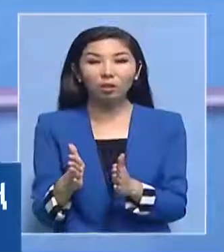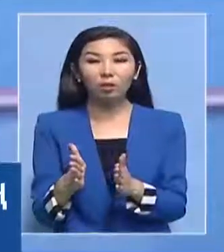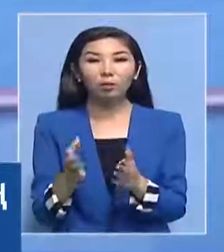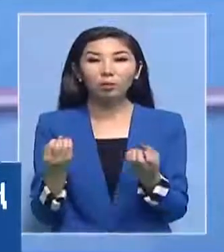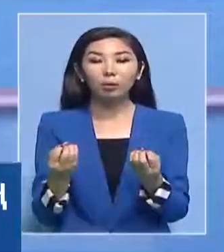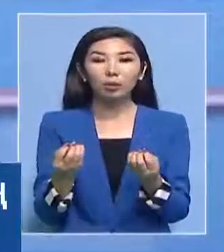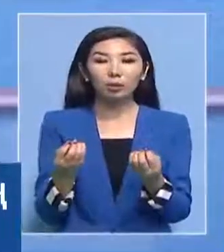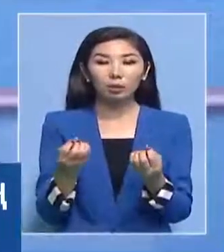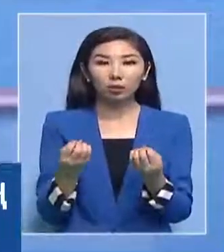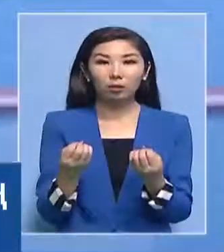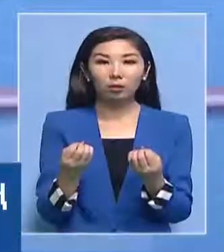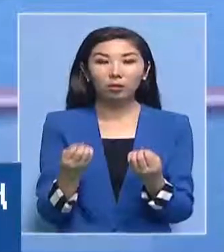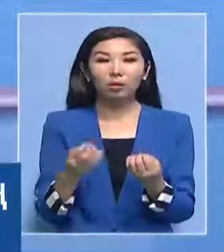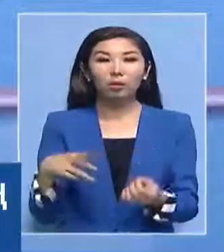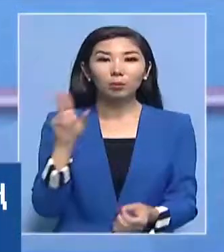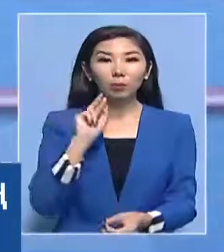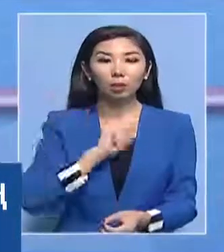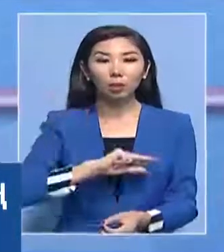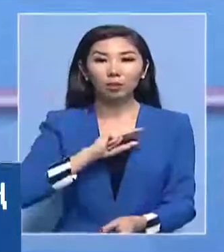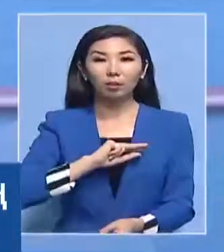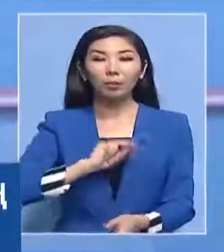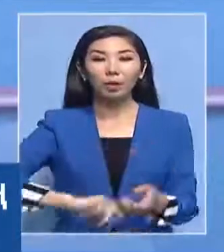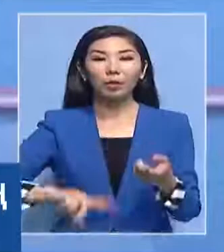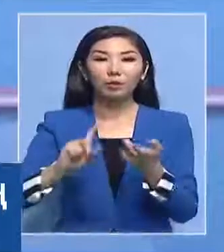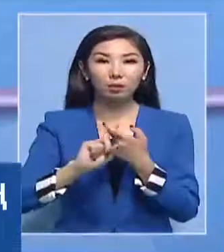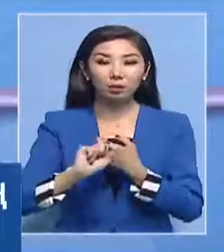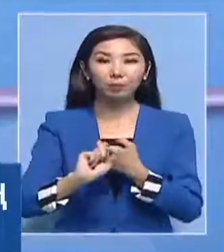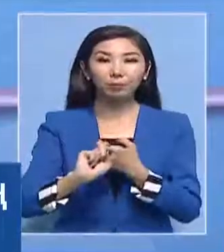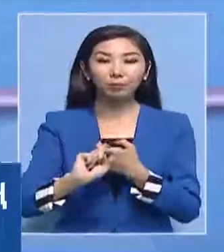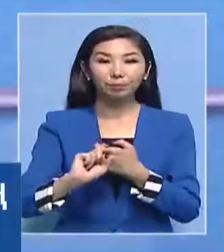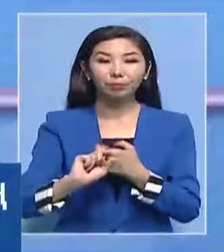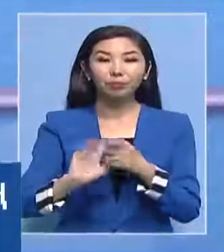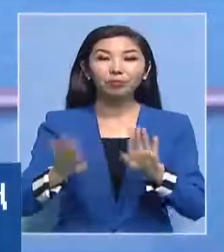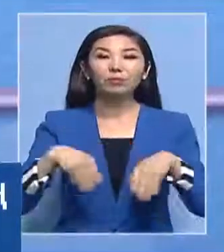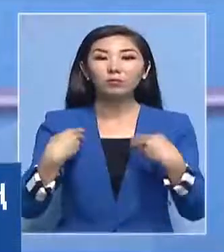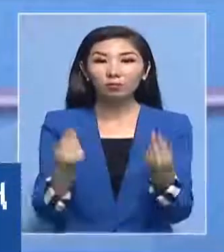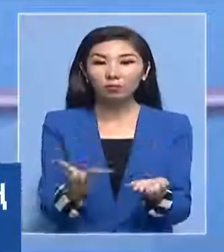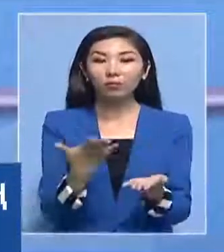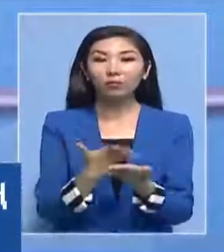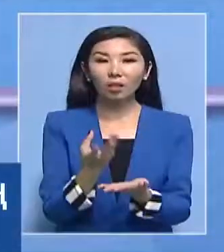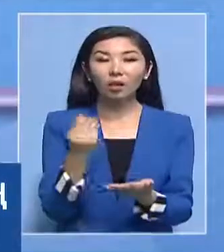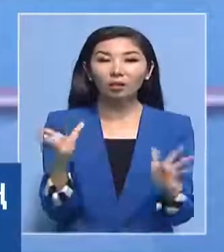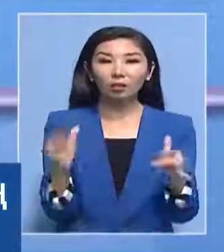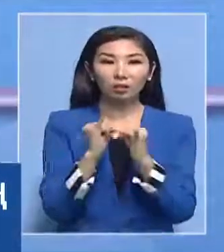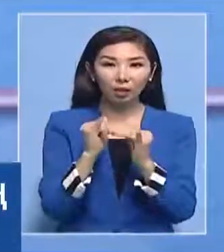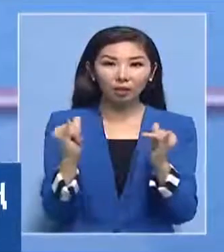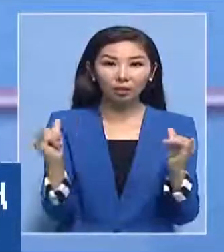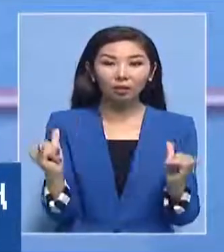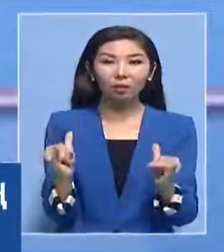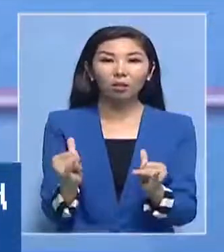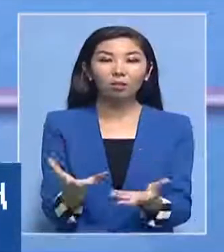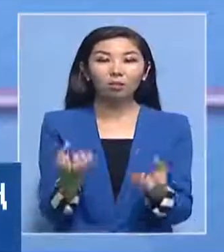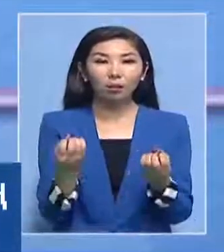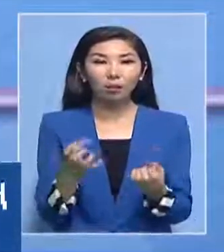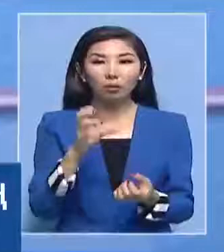және кепілдіктермен еңбек жағдайына байланысты берілетін өтемақылардың мөлшері анықталды. Сонымен